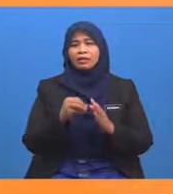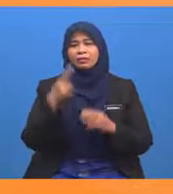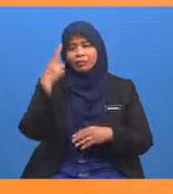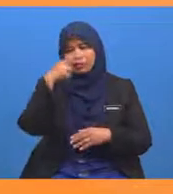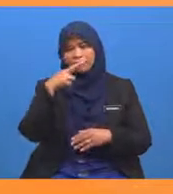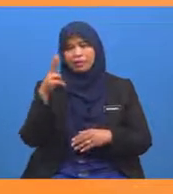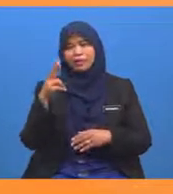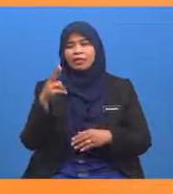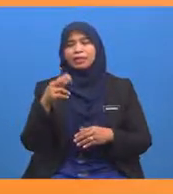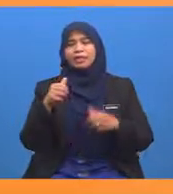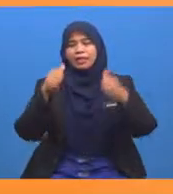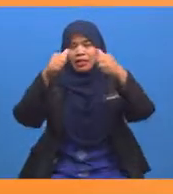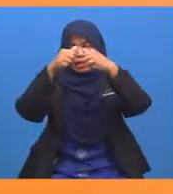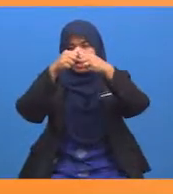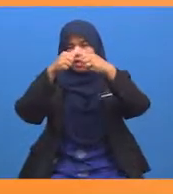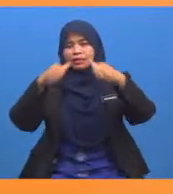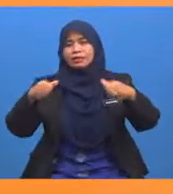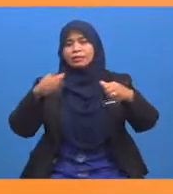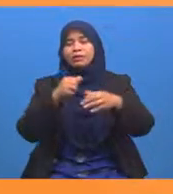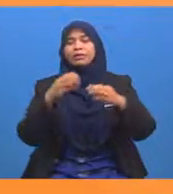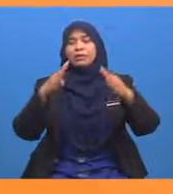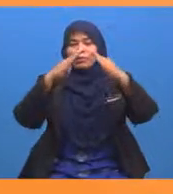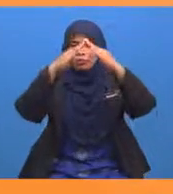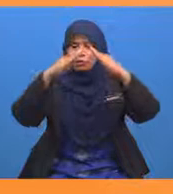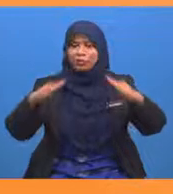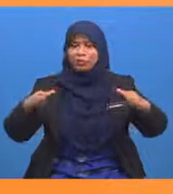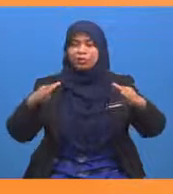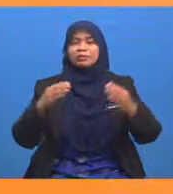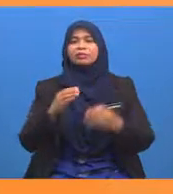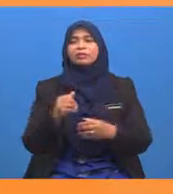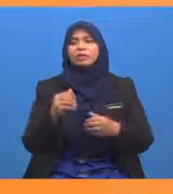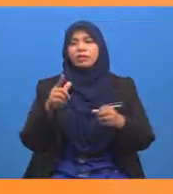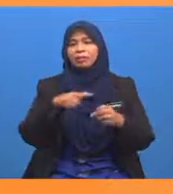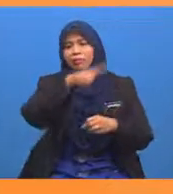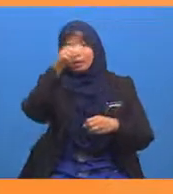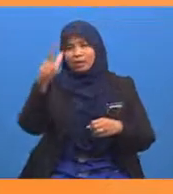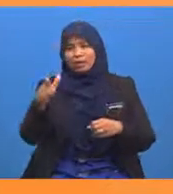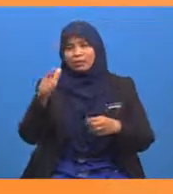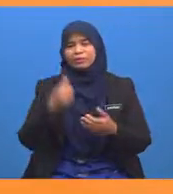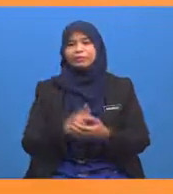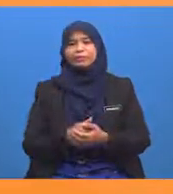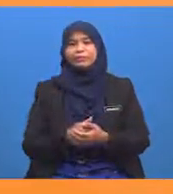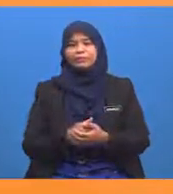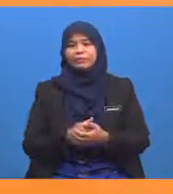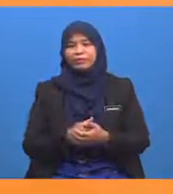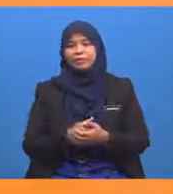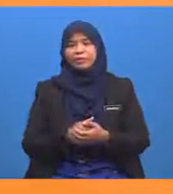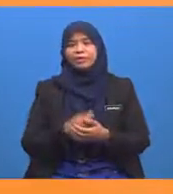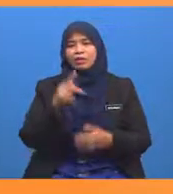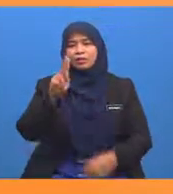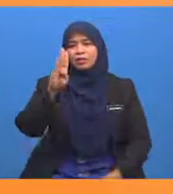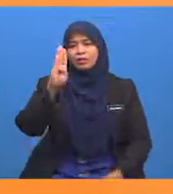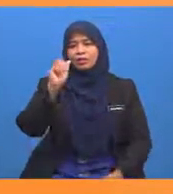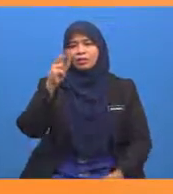merupakan atap atau bumbung yang melengkung dan menyerupai separuh bulatan. Kubah